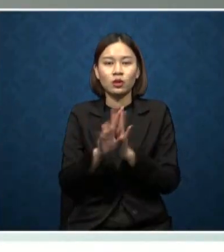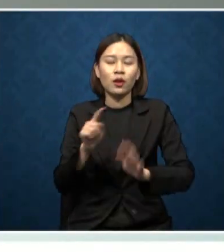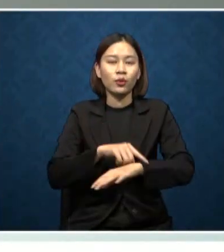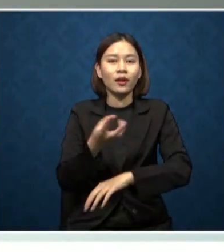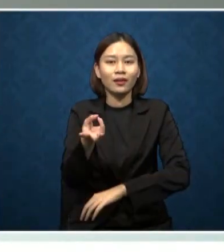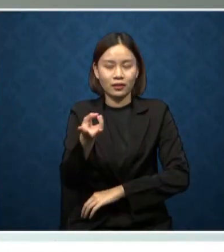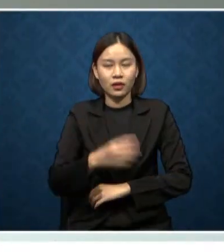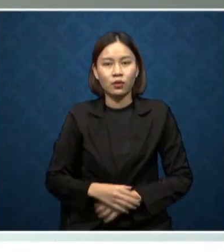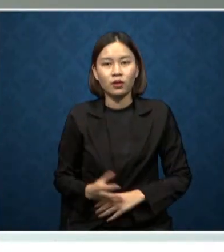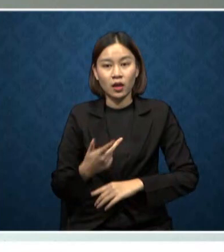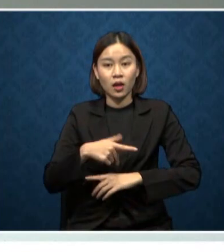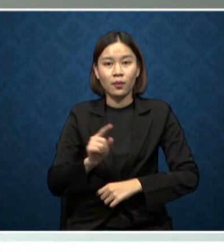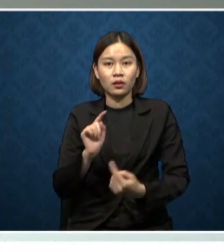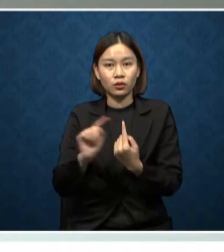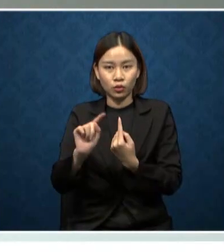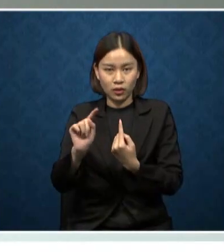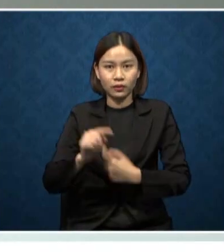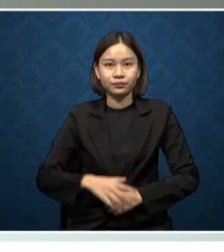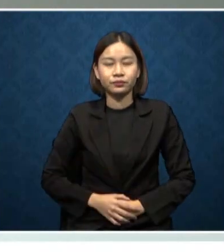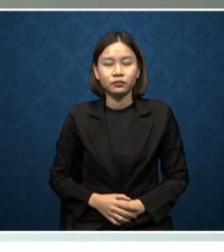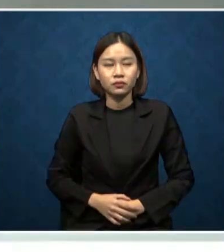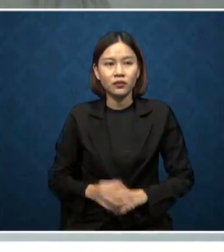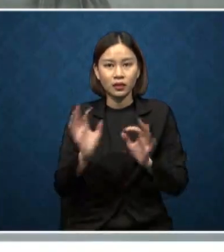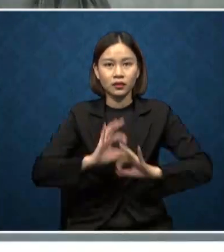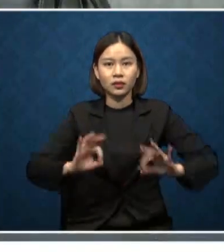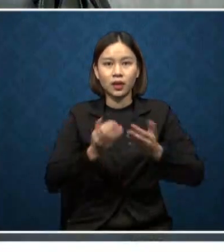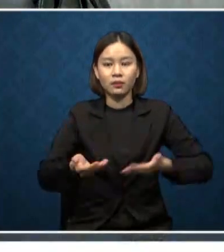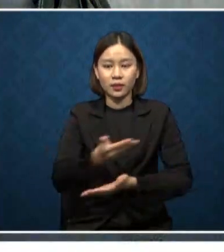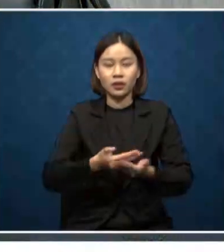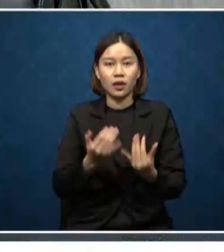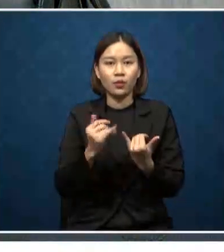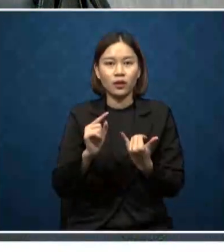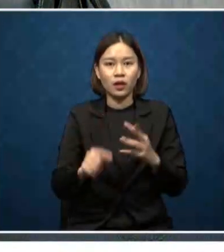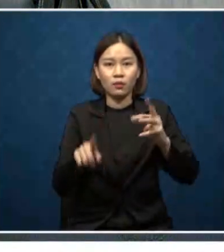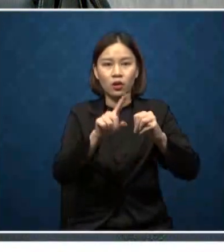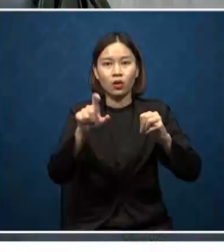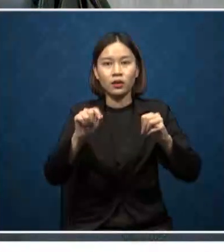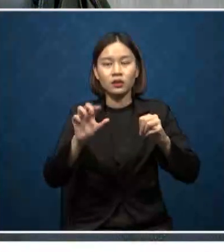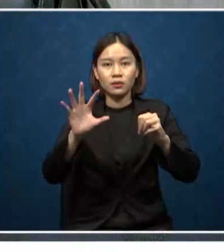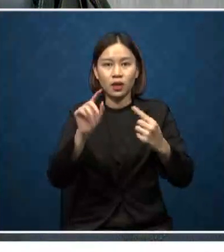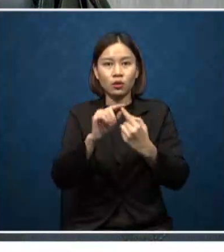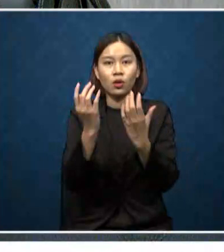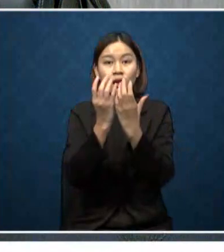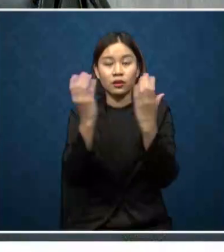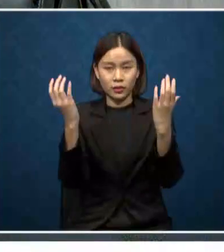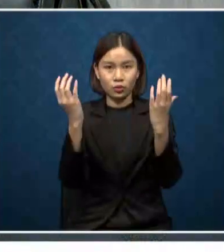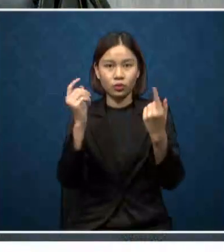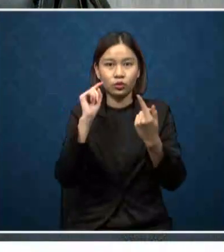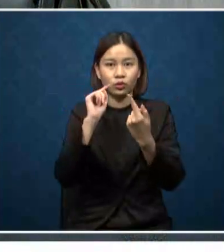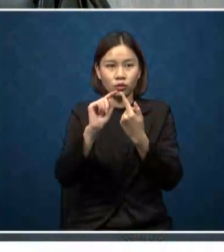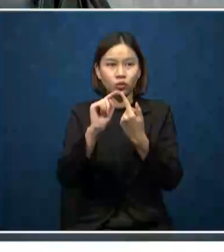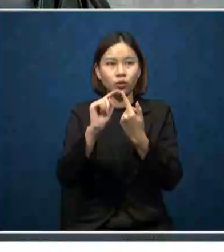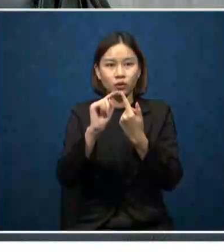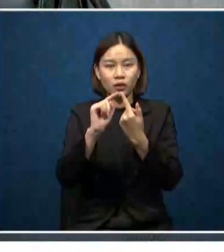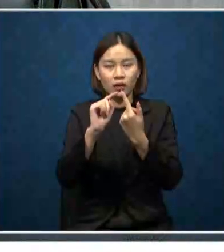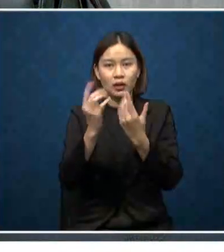กราบเรียนท่านประธานเพื่อเข้าประเด็นในจุดสำคัญที่ต้องพิจารณาวันนี้คือมาตรา 125ของรัฐธรรมนูญแห่งราชจไทย